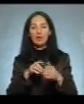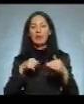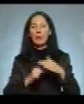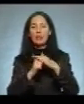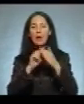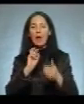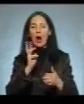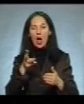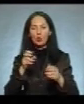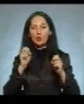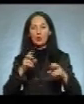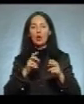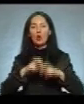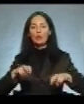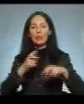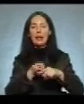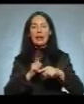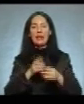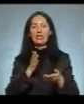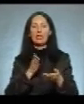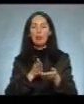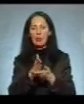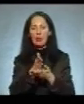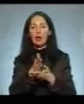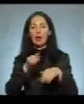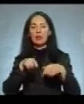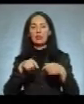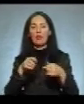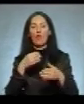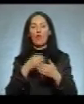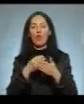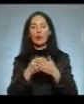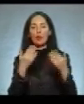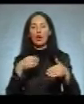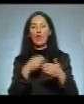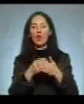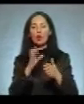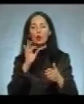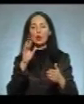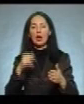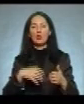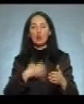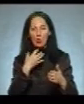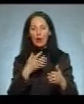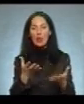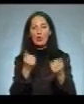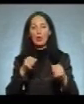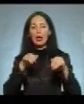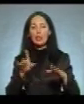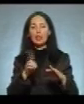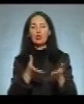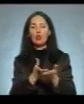розслідування, який направляється в фонд, вже фонд соціального страхування приймає рішення щодо виплат